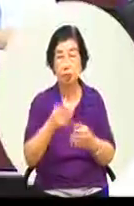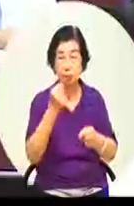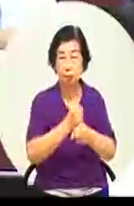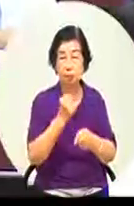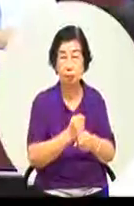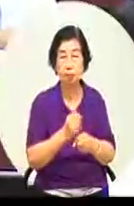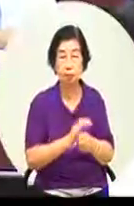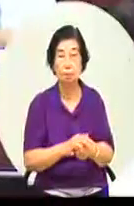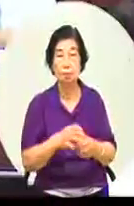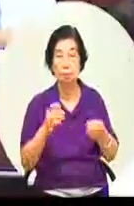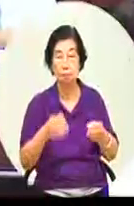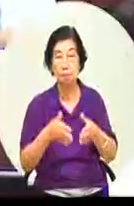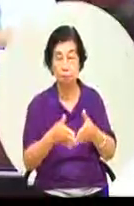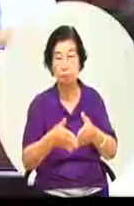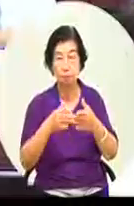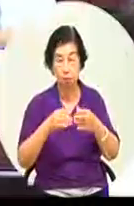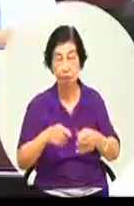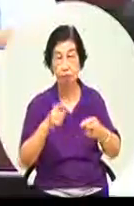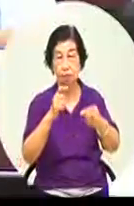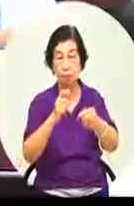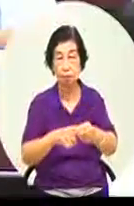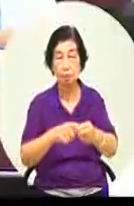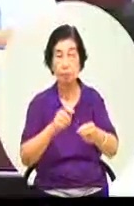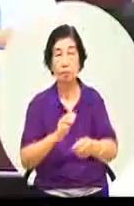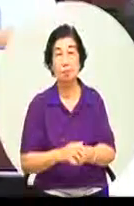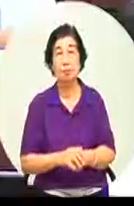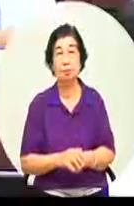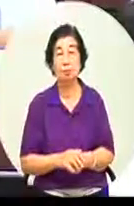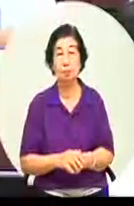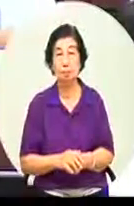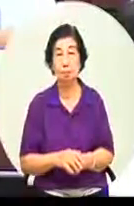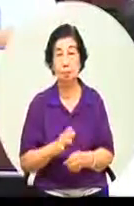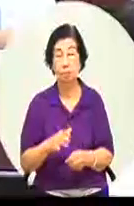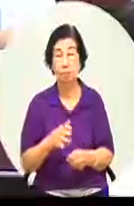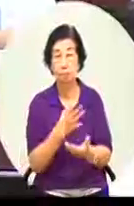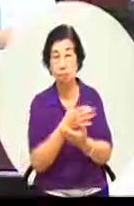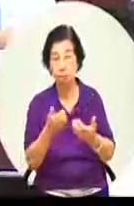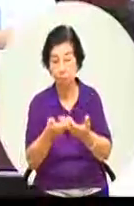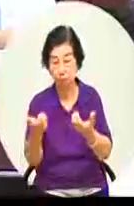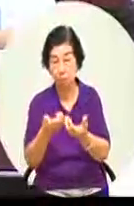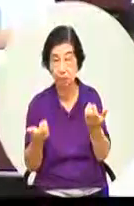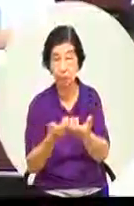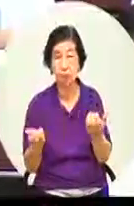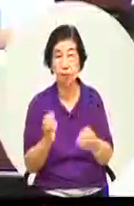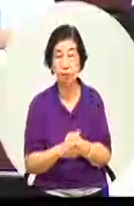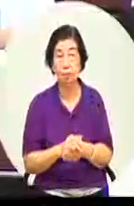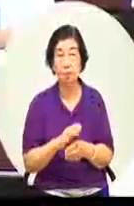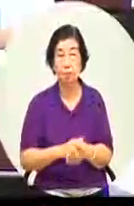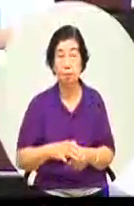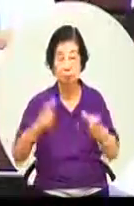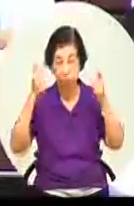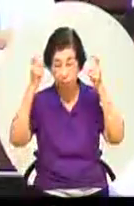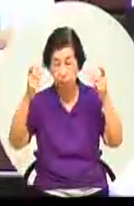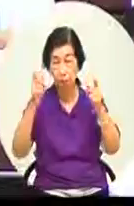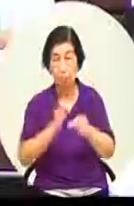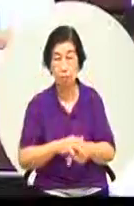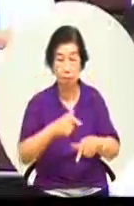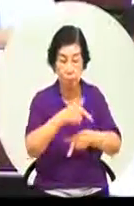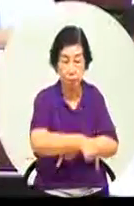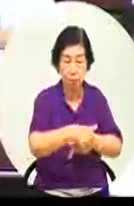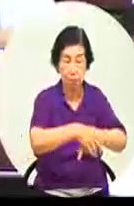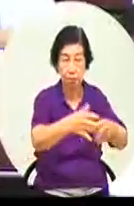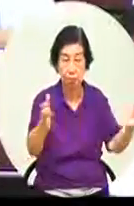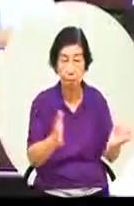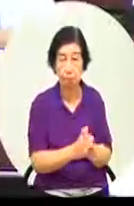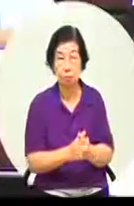点，那在这里我也要跟议员报告，就是我们会做几个部分，把高雄跟整个南部的县市做一个区域的整